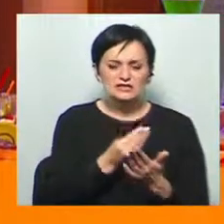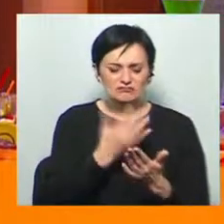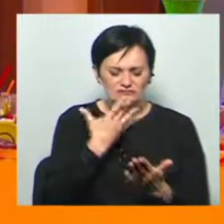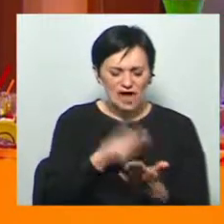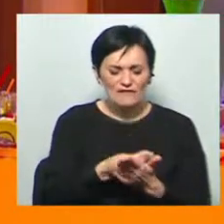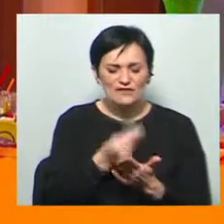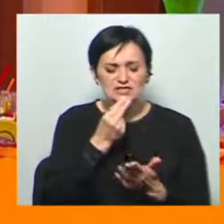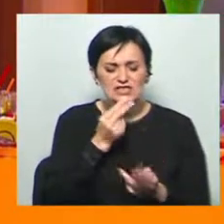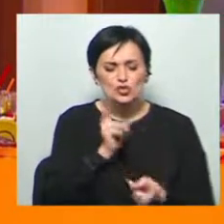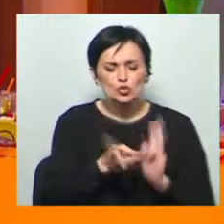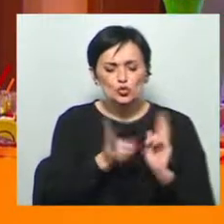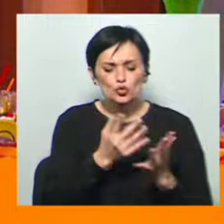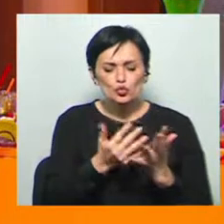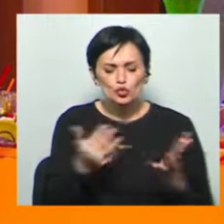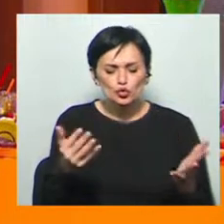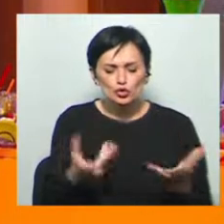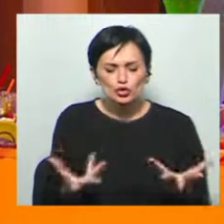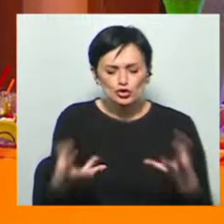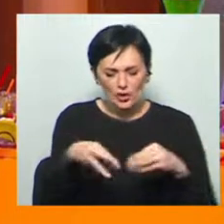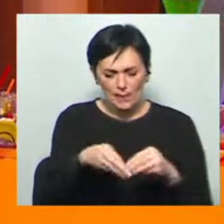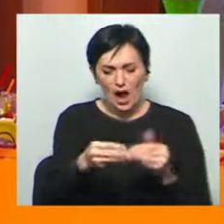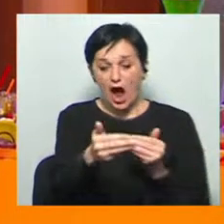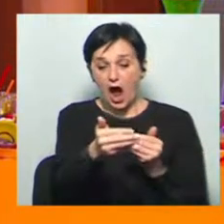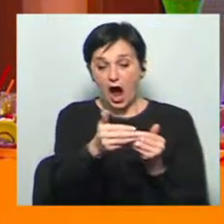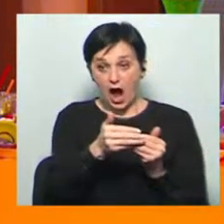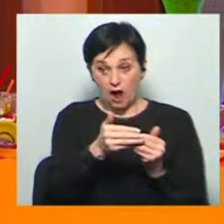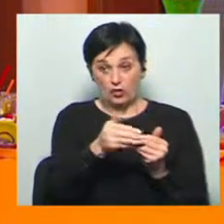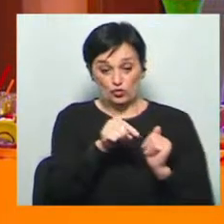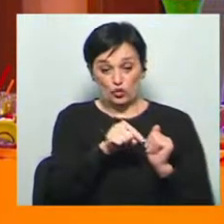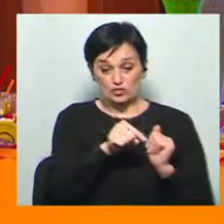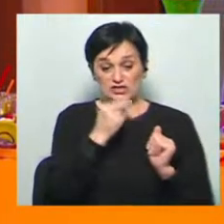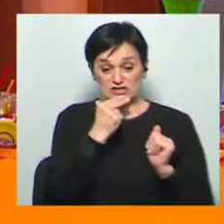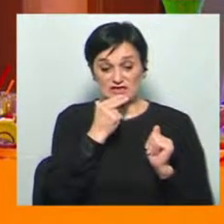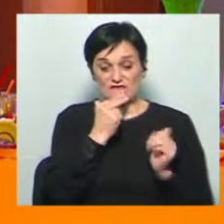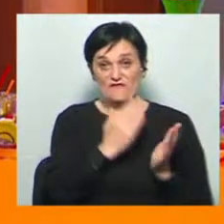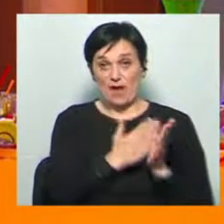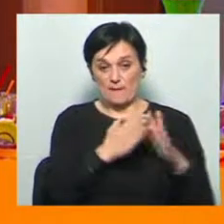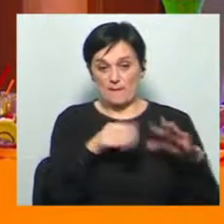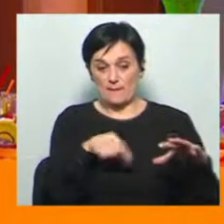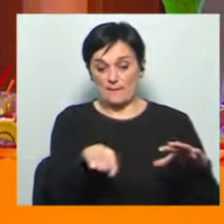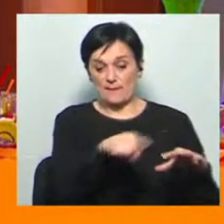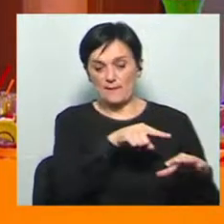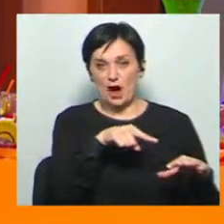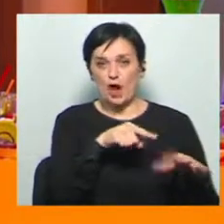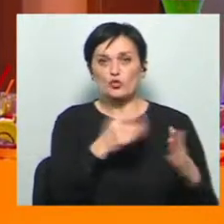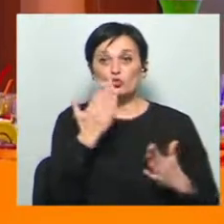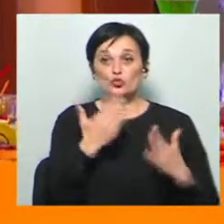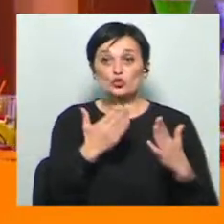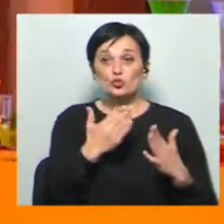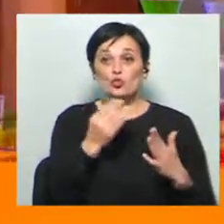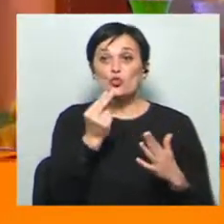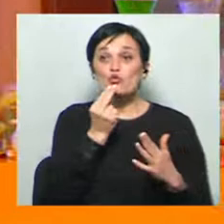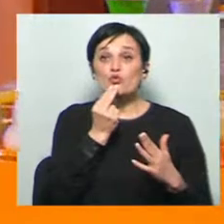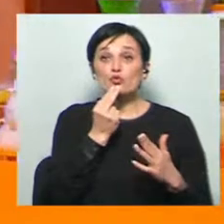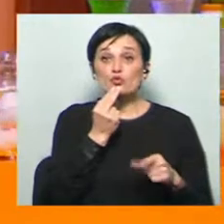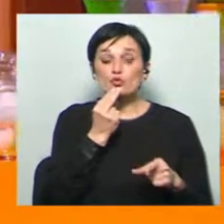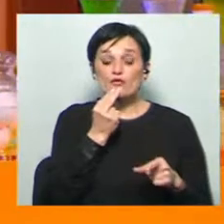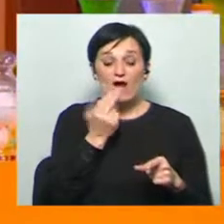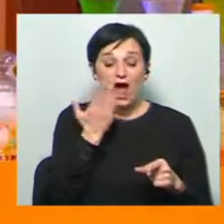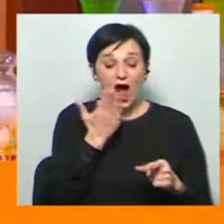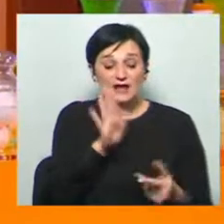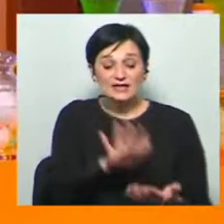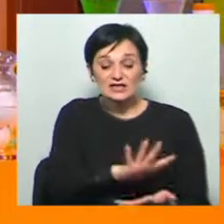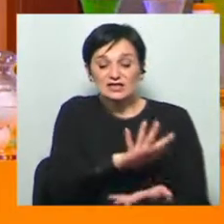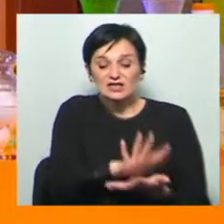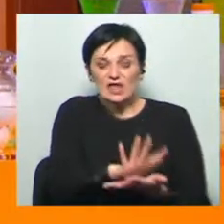თავისებურებებით, შემადგენლობით ძალიან ახლოს არის სწორედ ამ კვებასთან. თუ რასაკვირველია, ინდუსტრიული კვების მოდელით არ